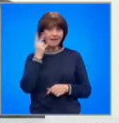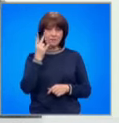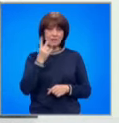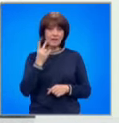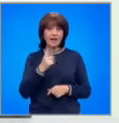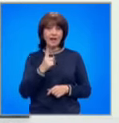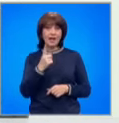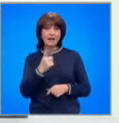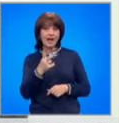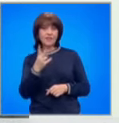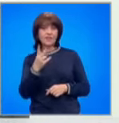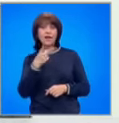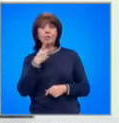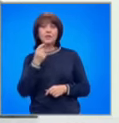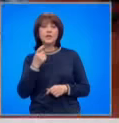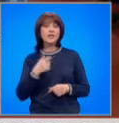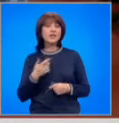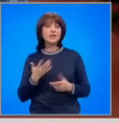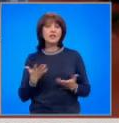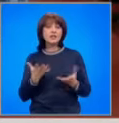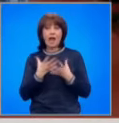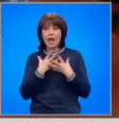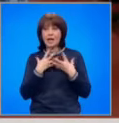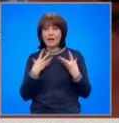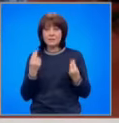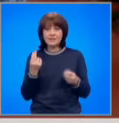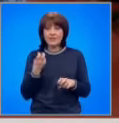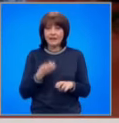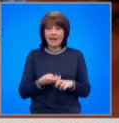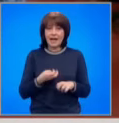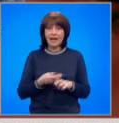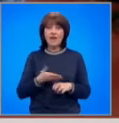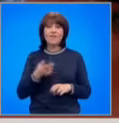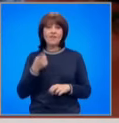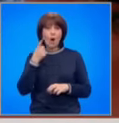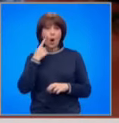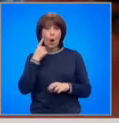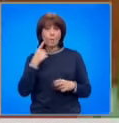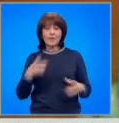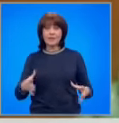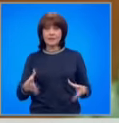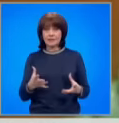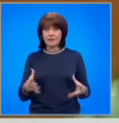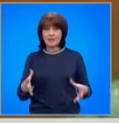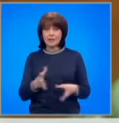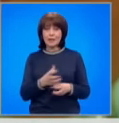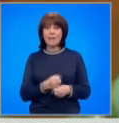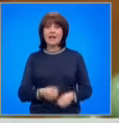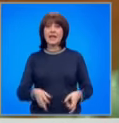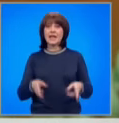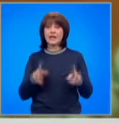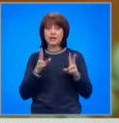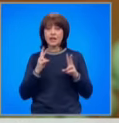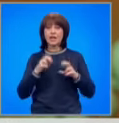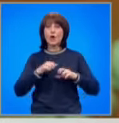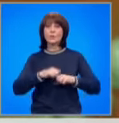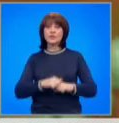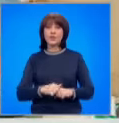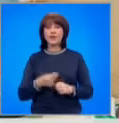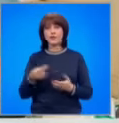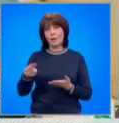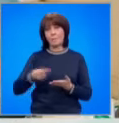година-две, ние ще имаме изключителен дефицит. Затова в опит да намерят поне решение на проблема с недостига на кадри, от общината